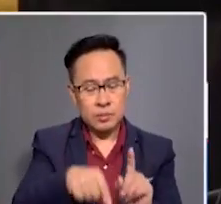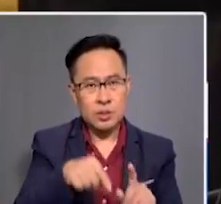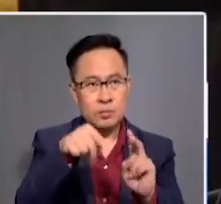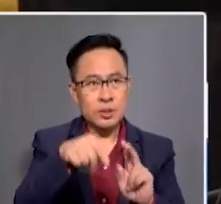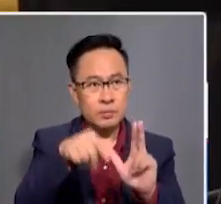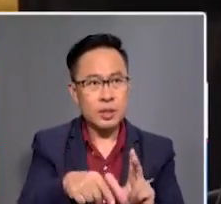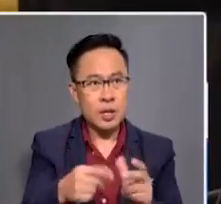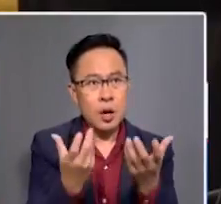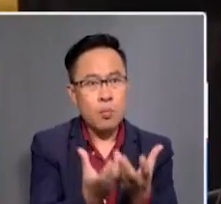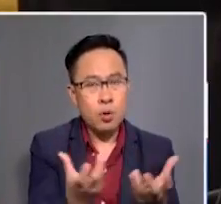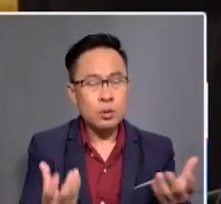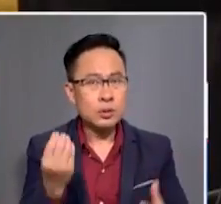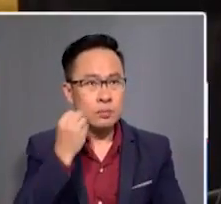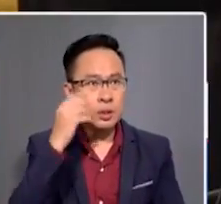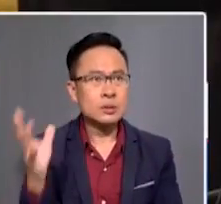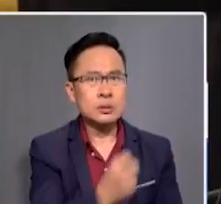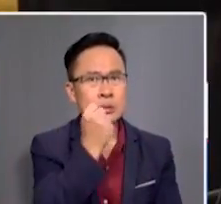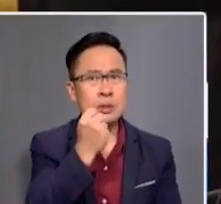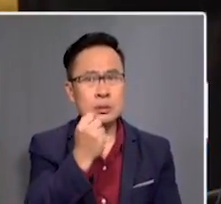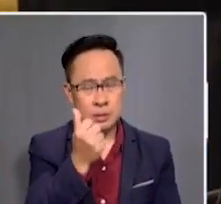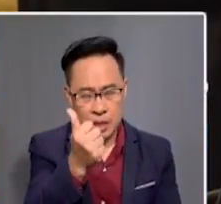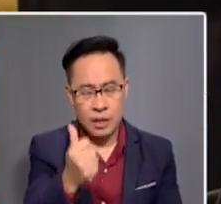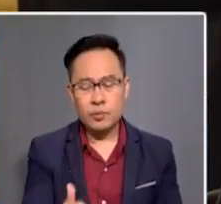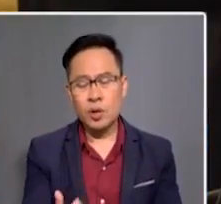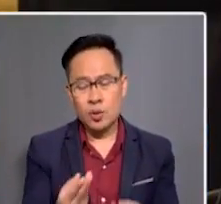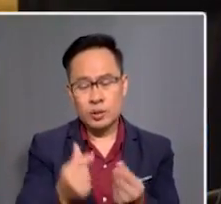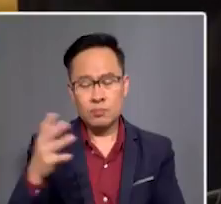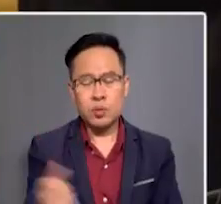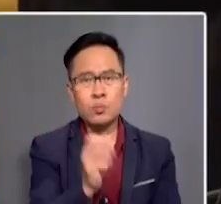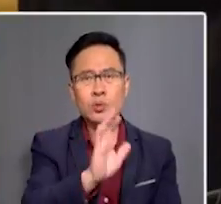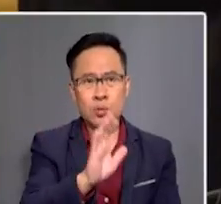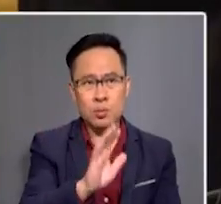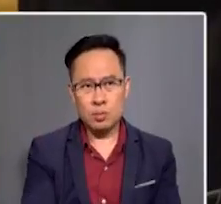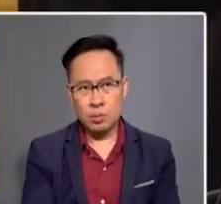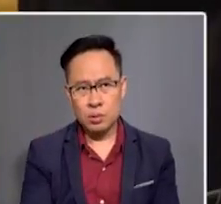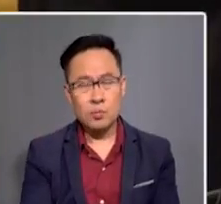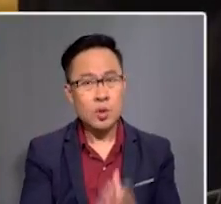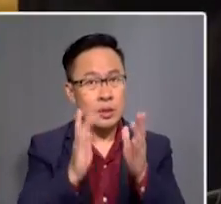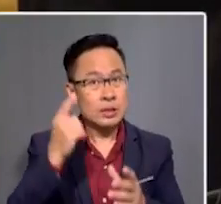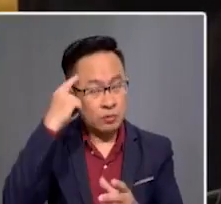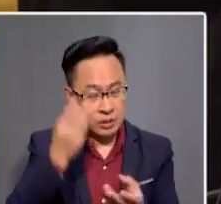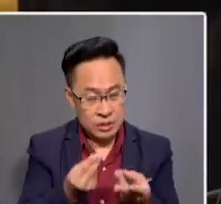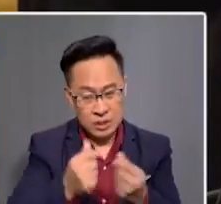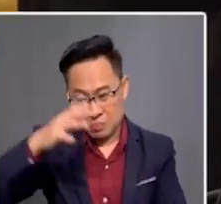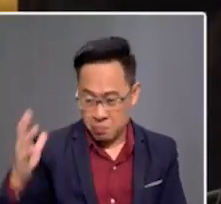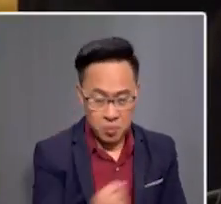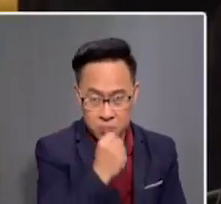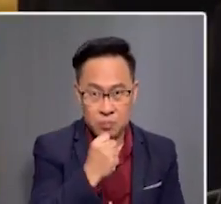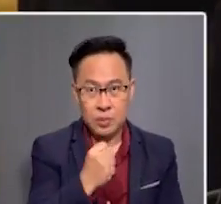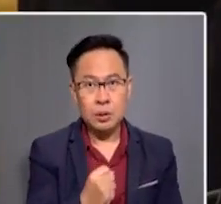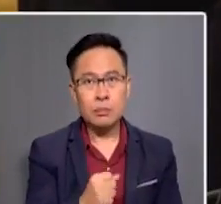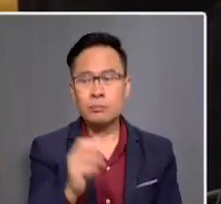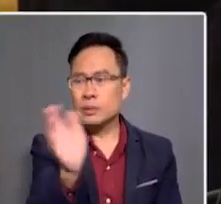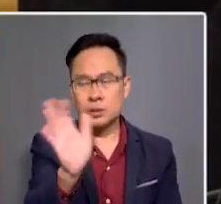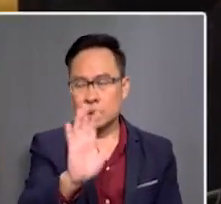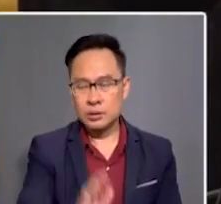เครื่องใช้ไม้สอยในบ้านอะไรต่างๆก็ได้นะครับเพราะฉะนั้นตรงนี้ก็เรียนเพื่อทำความเข้าใจบางทีทุกท่านคิดว่าคงจะต้องไปยึดที่ดินทุกราย